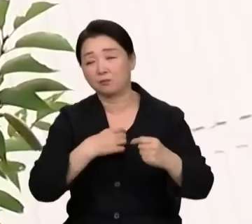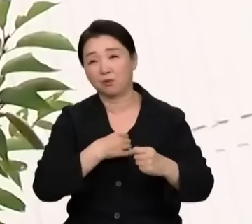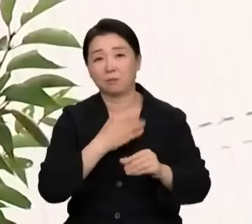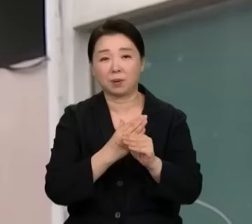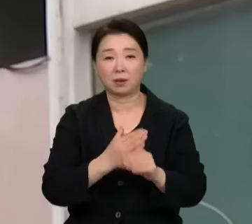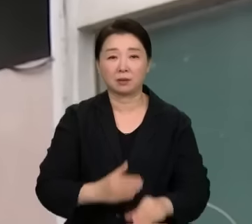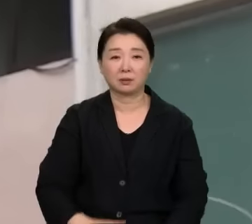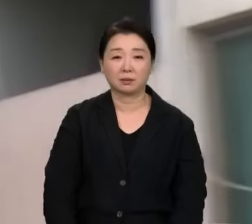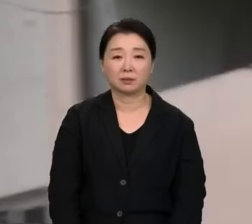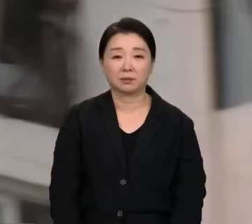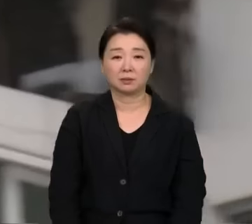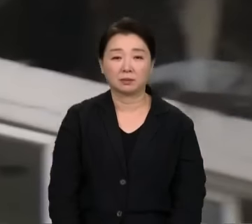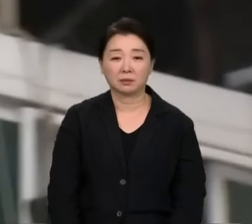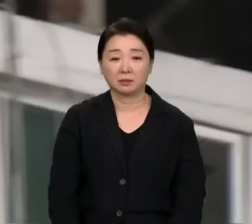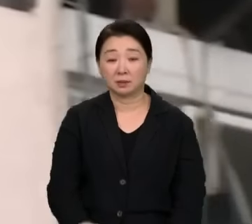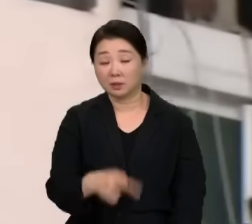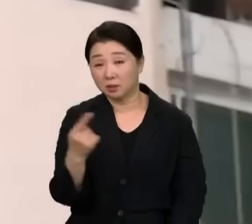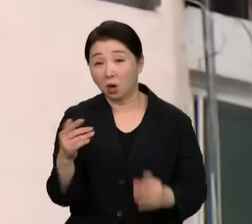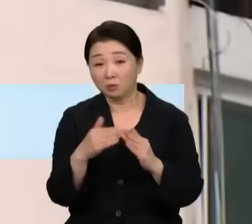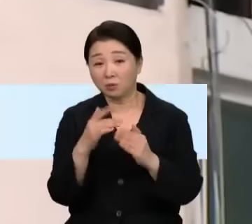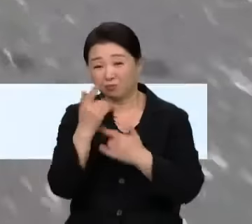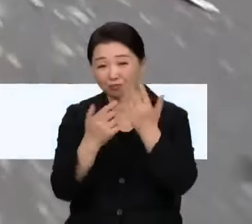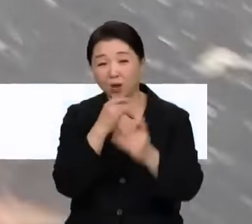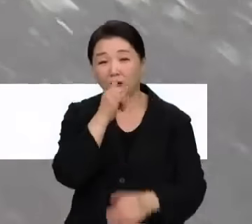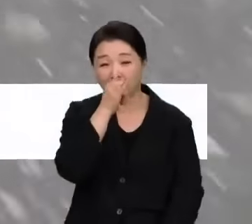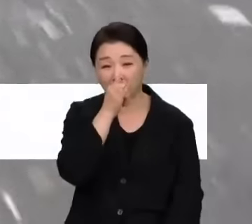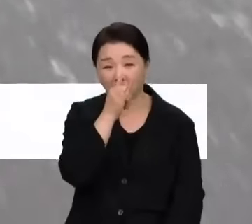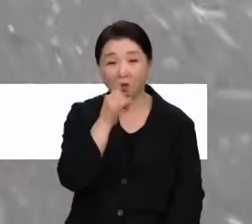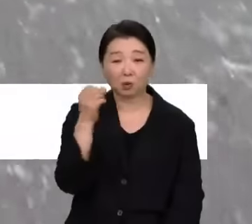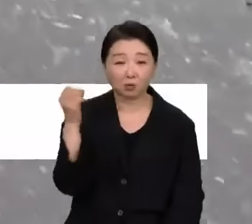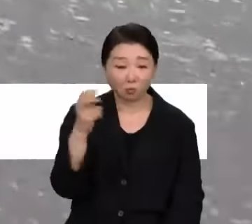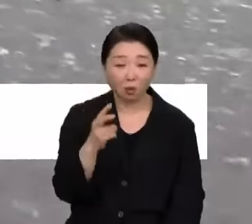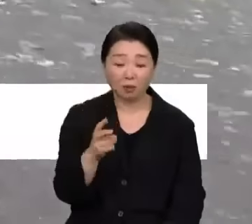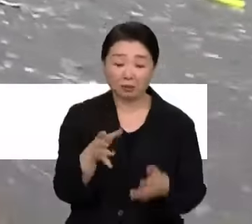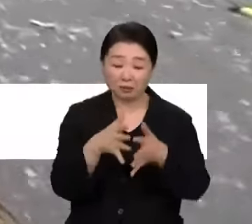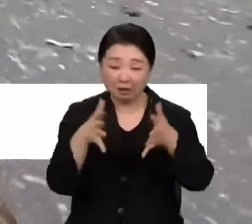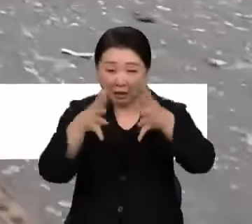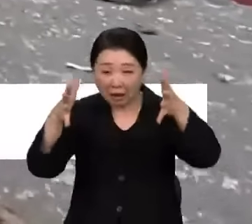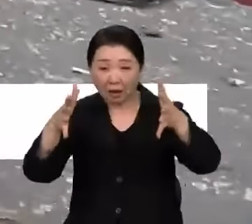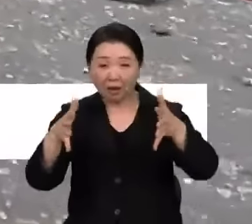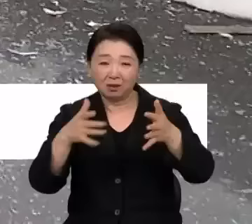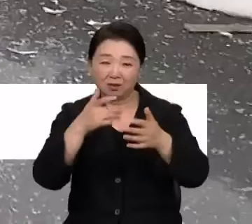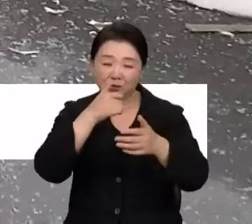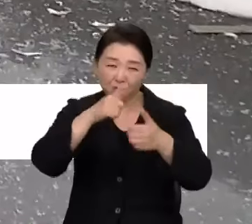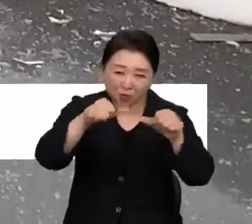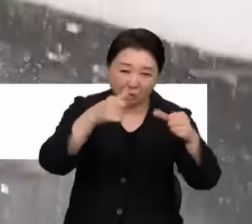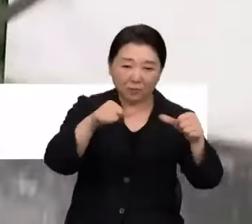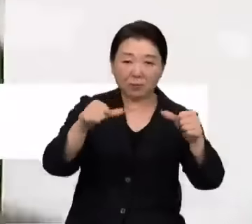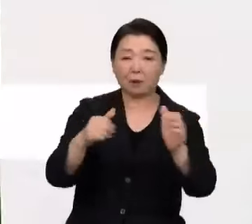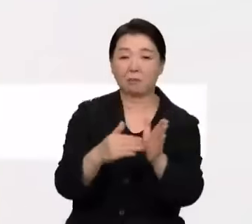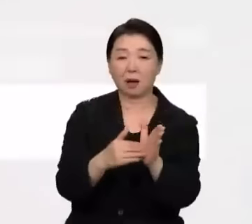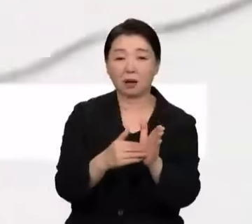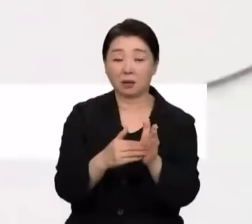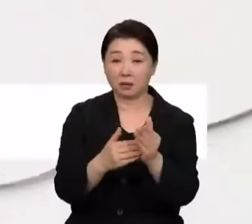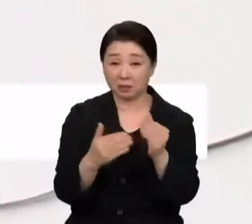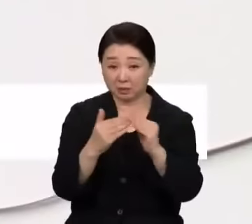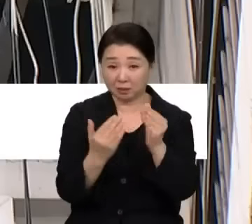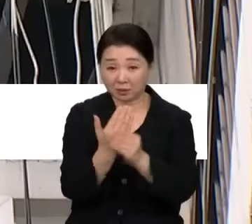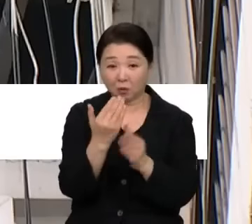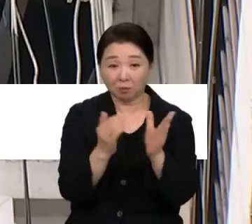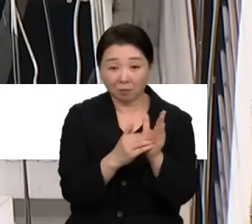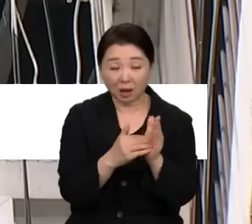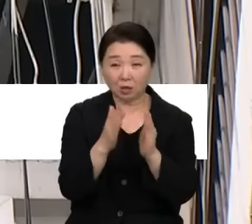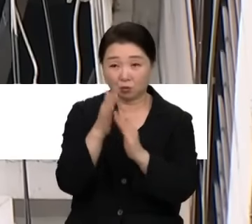위태롭습니다. 바로 옆집도 불에 타고 이웃 여러 세대의 유리창이 깨졌습니다. 사고가 난 집에선